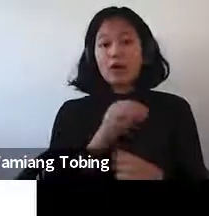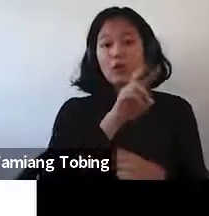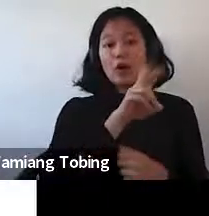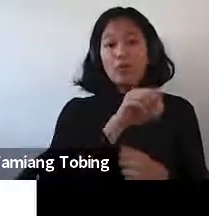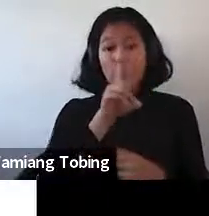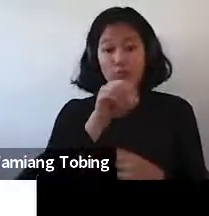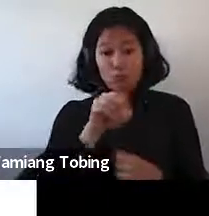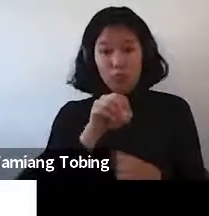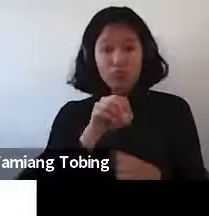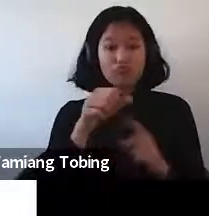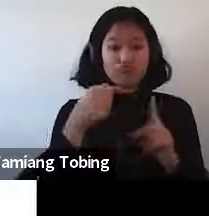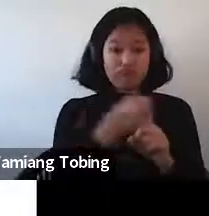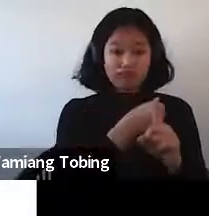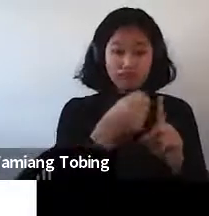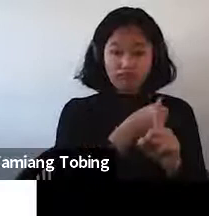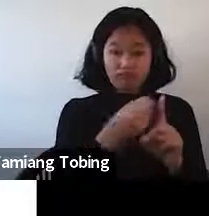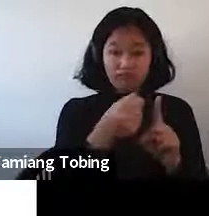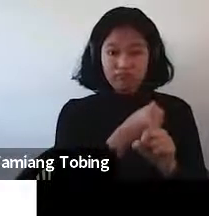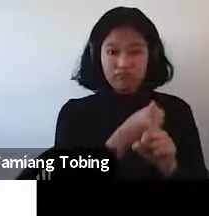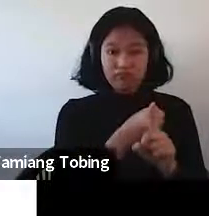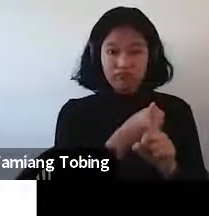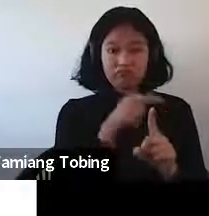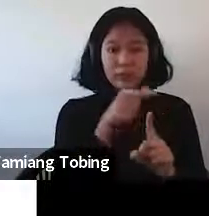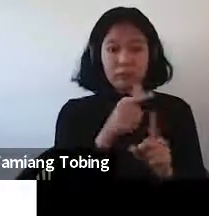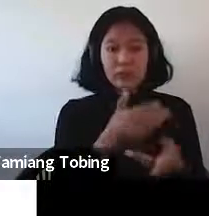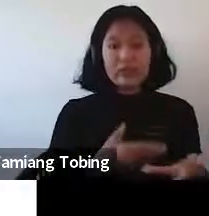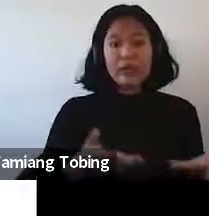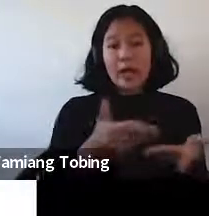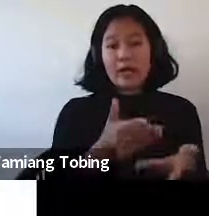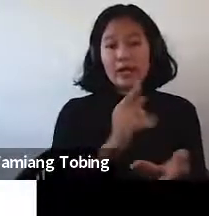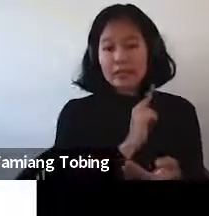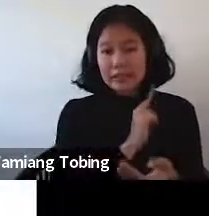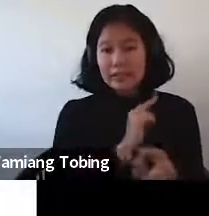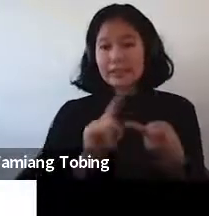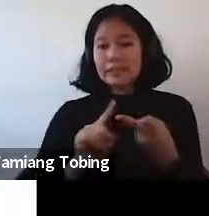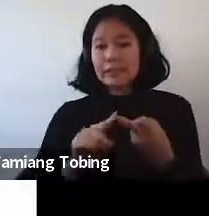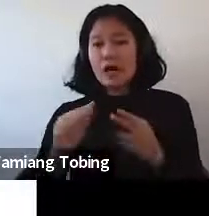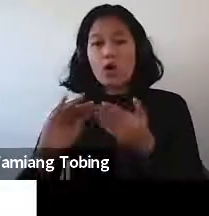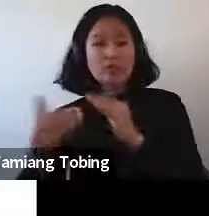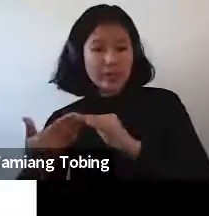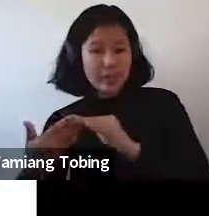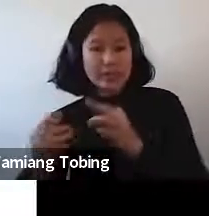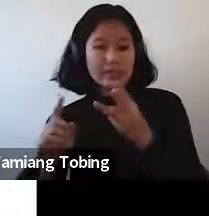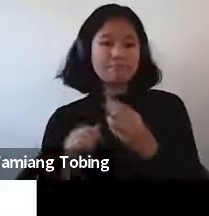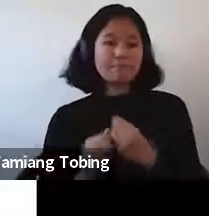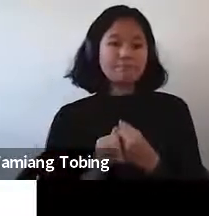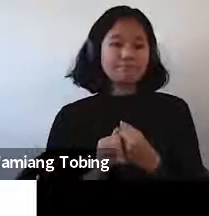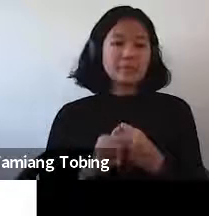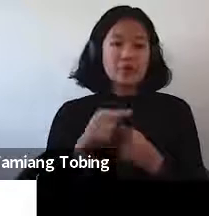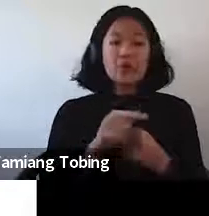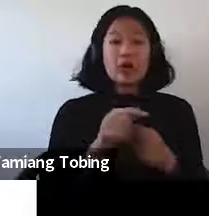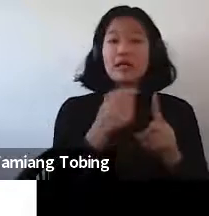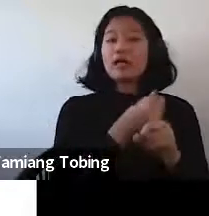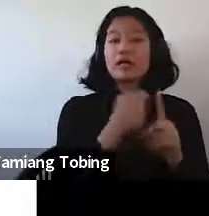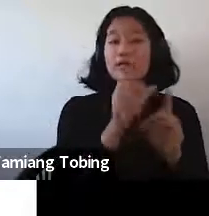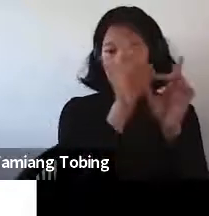2020, kekerasan bisa dijumpai di ranah personal dan ranah komunitas, dan di sini jenis-jenis